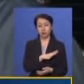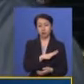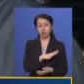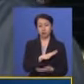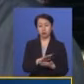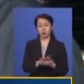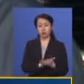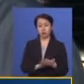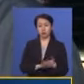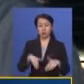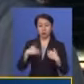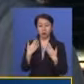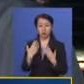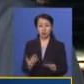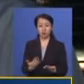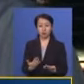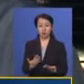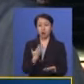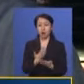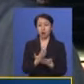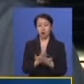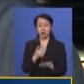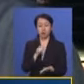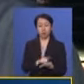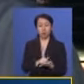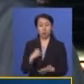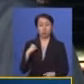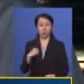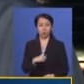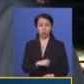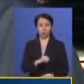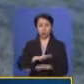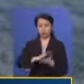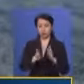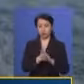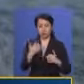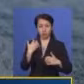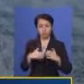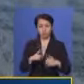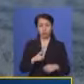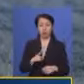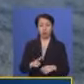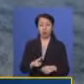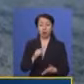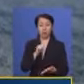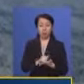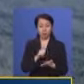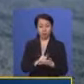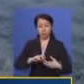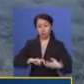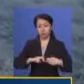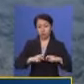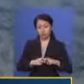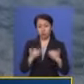написать, отдать им. Они даже образцы протоколов недели уже согласуют между собой. В общем, увязли в бумажной волоките. Тем не